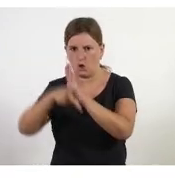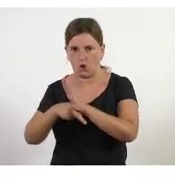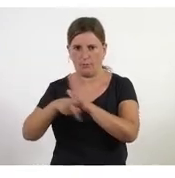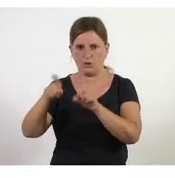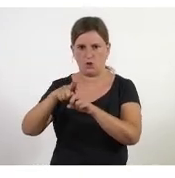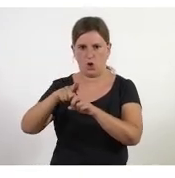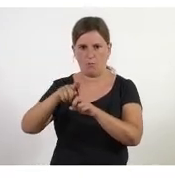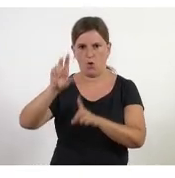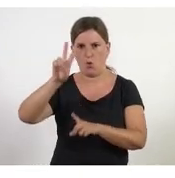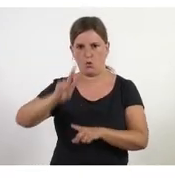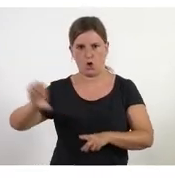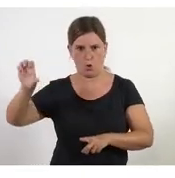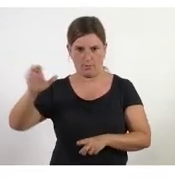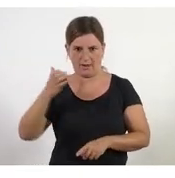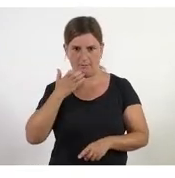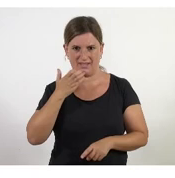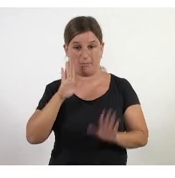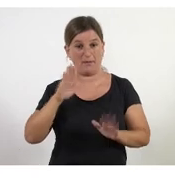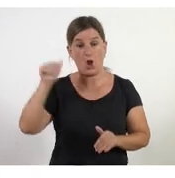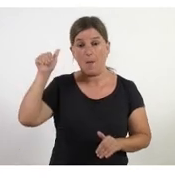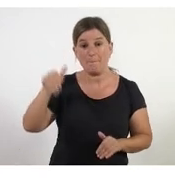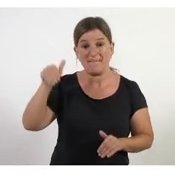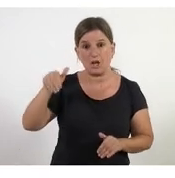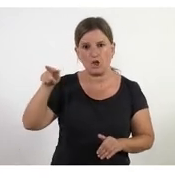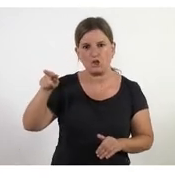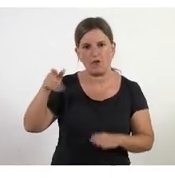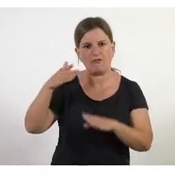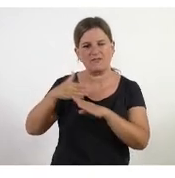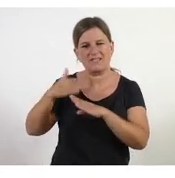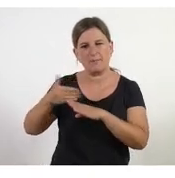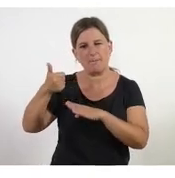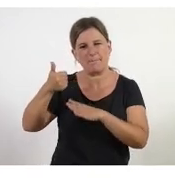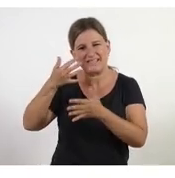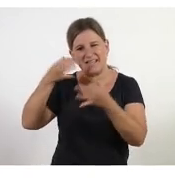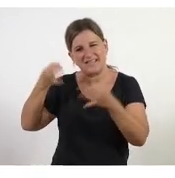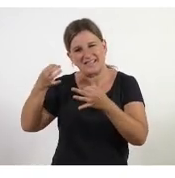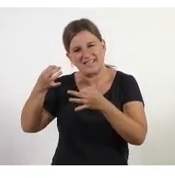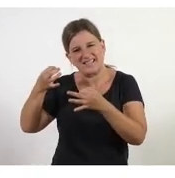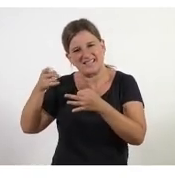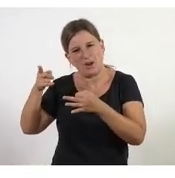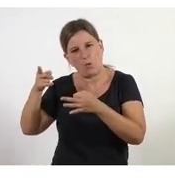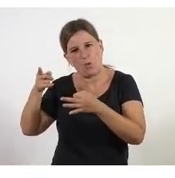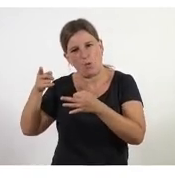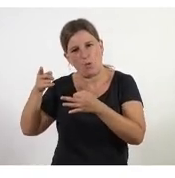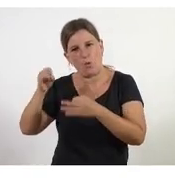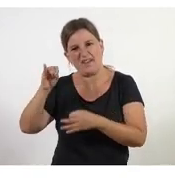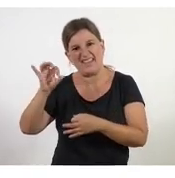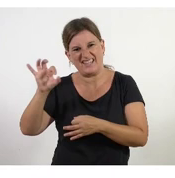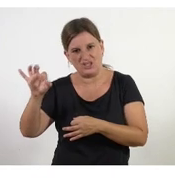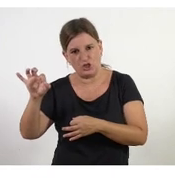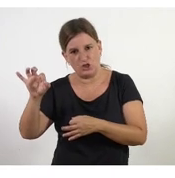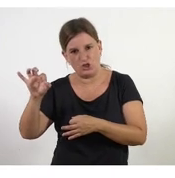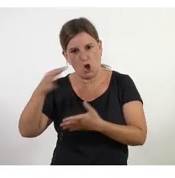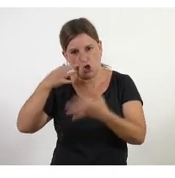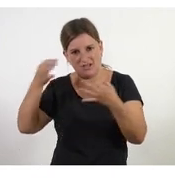Però Microsoft sempre ha tingut un punt per sobre en quant a nivell d'ISOs i nivell